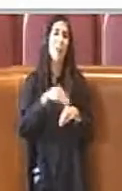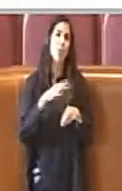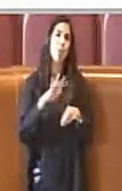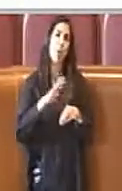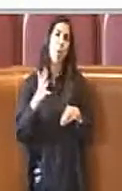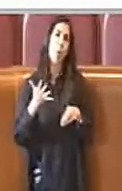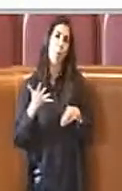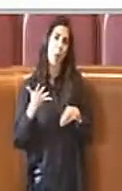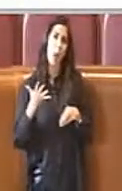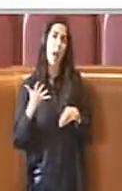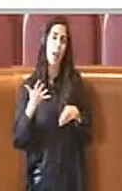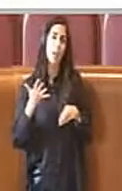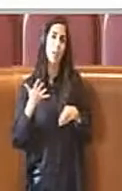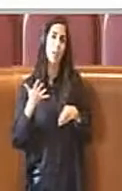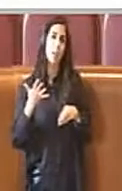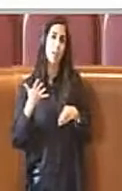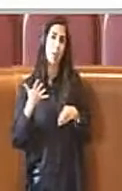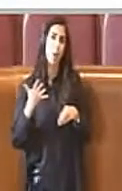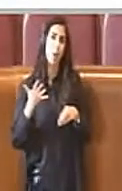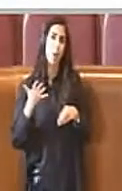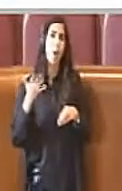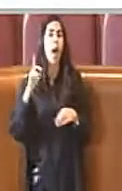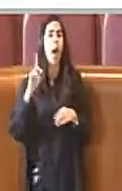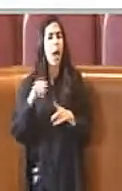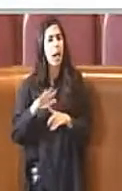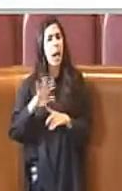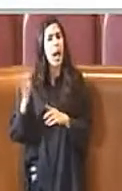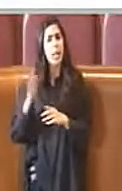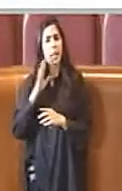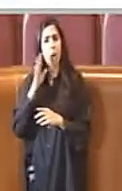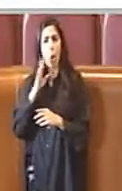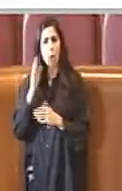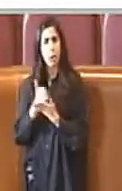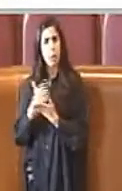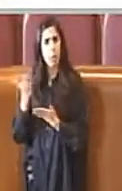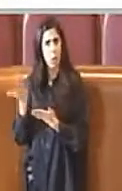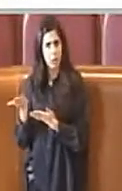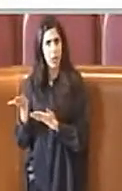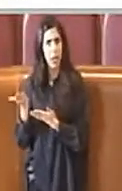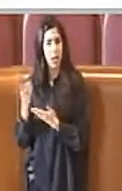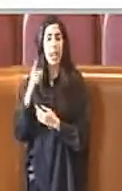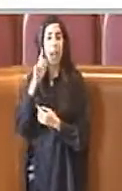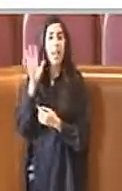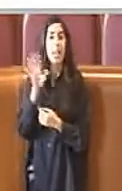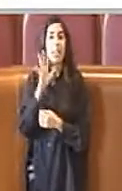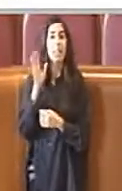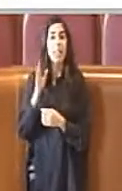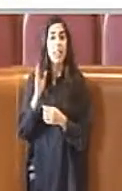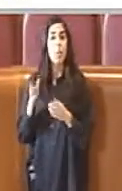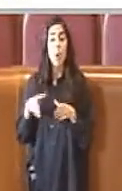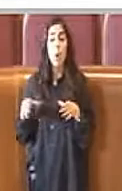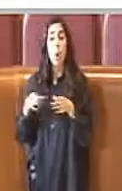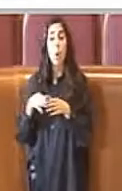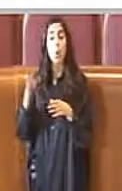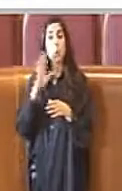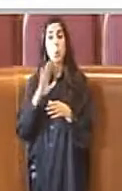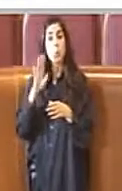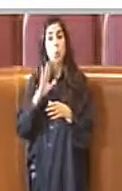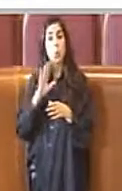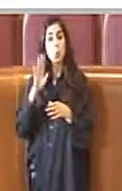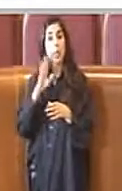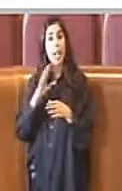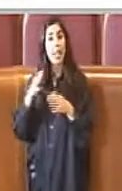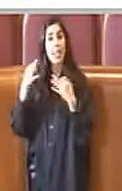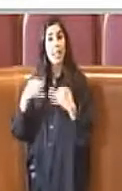le altre consulte che ricordiamo non sono da meno io so che la consulta per la sicurezza stradale lavora molto bene insomma avuto la